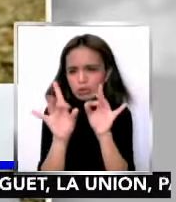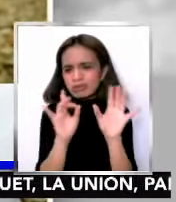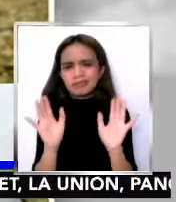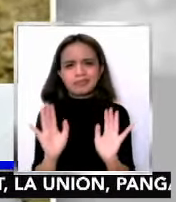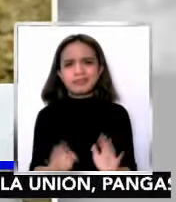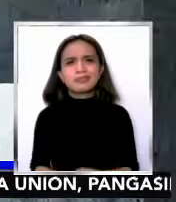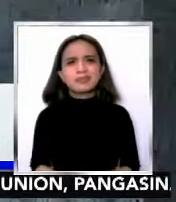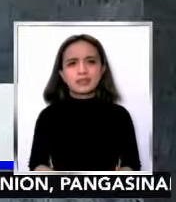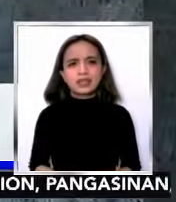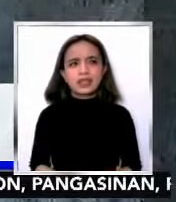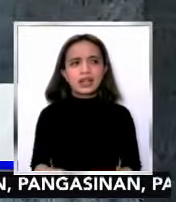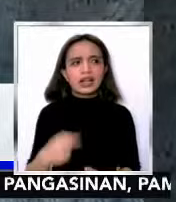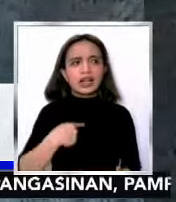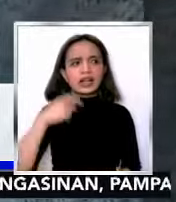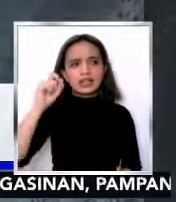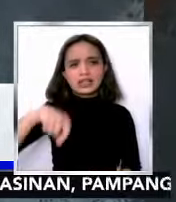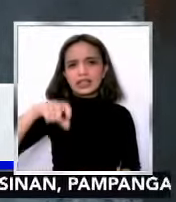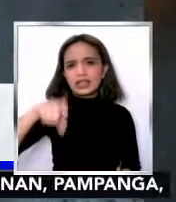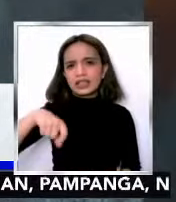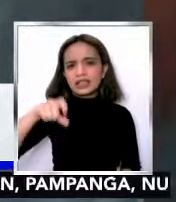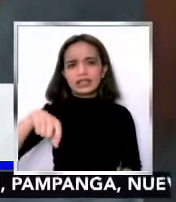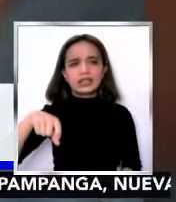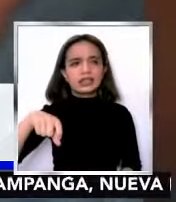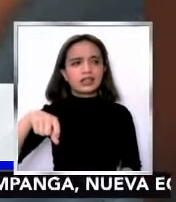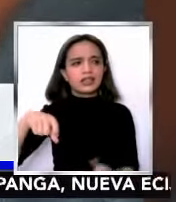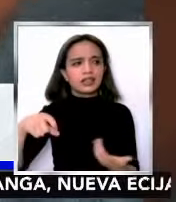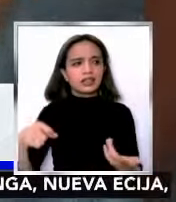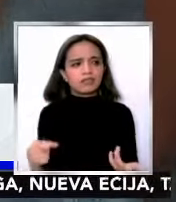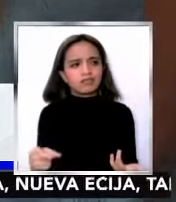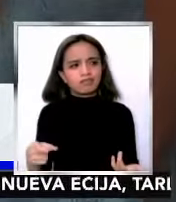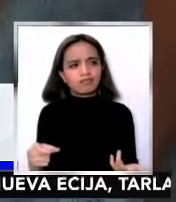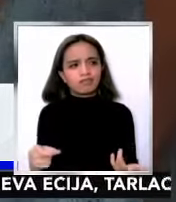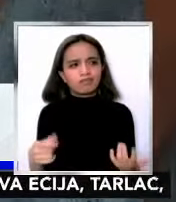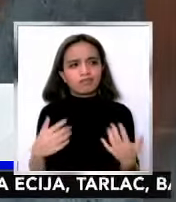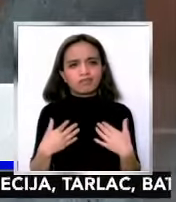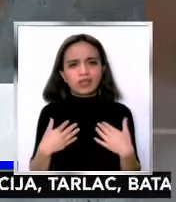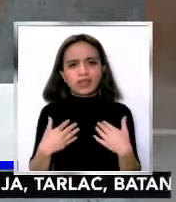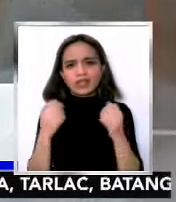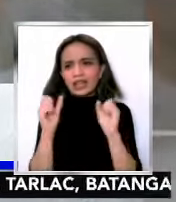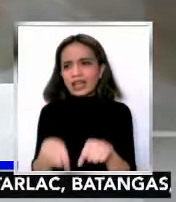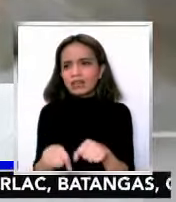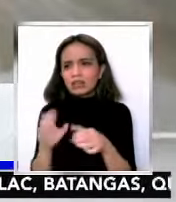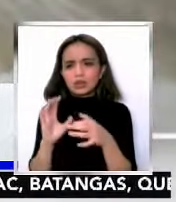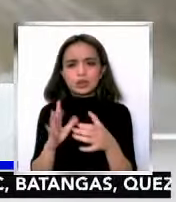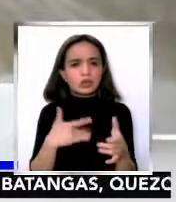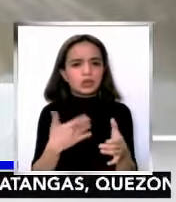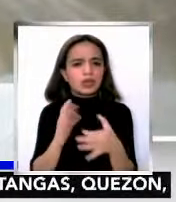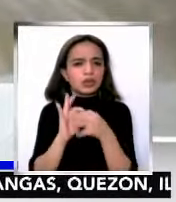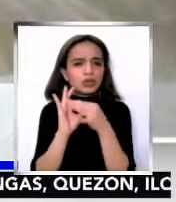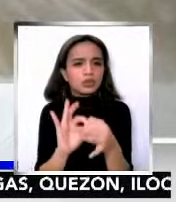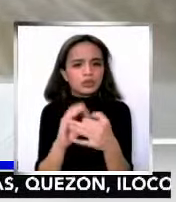naman, I need someone whom can relate my story.